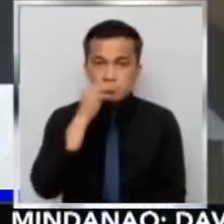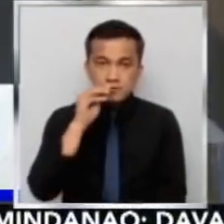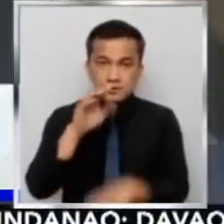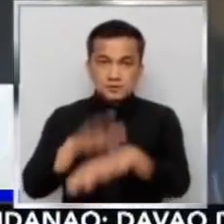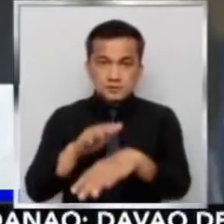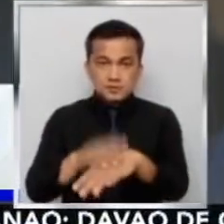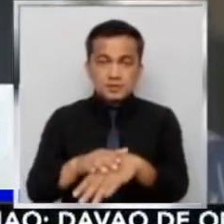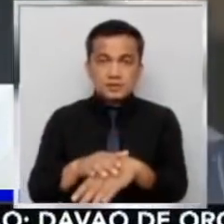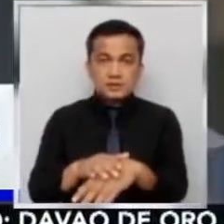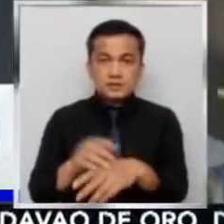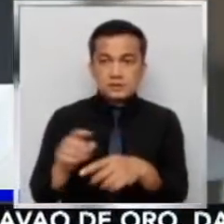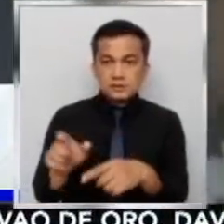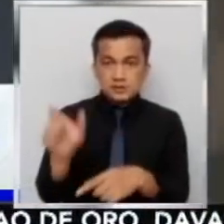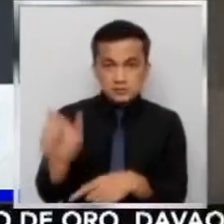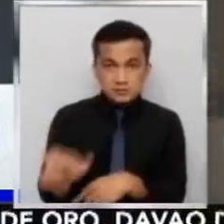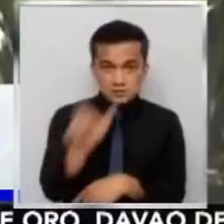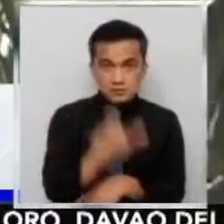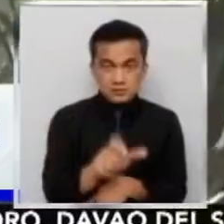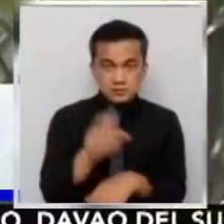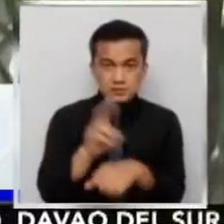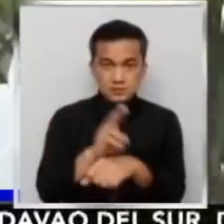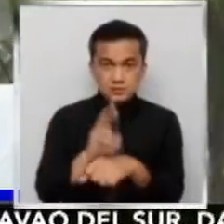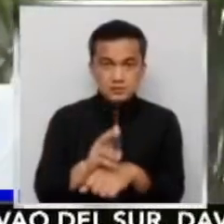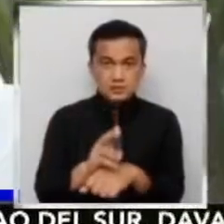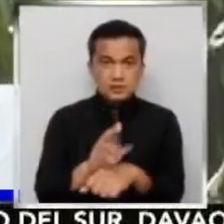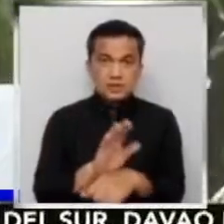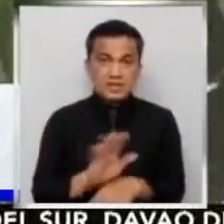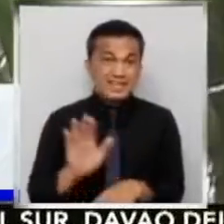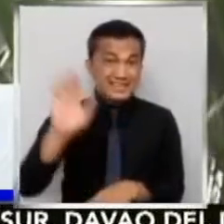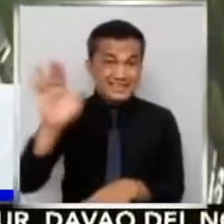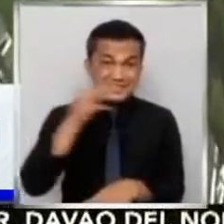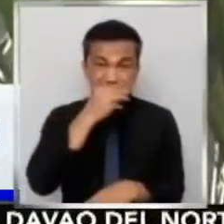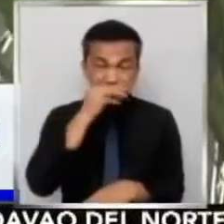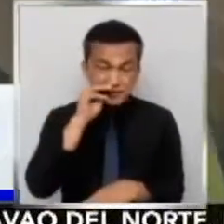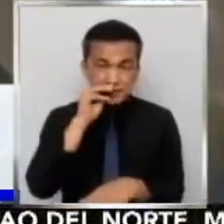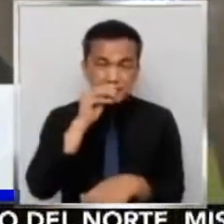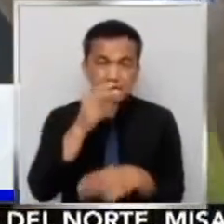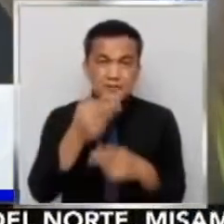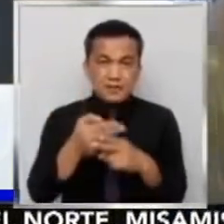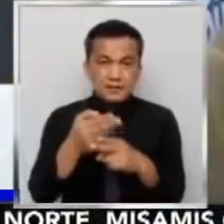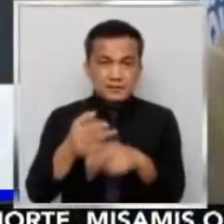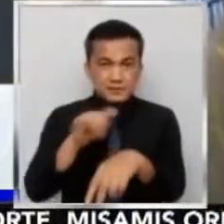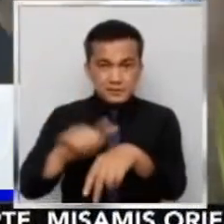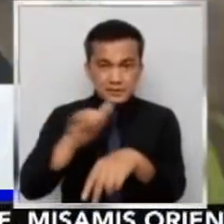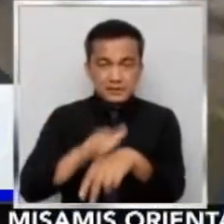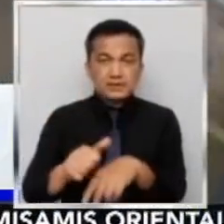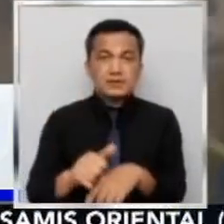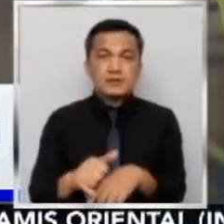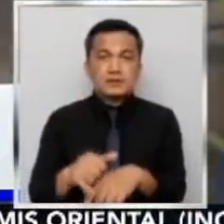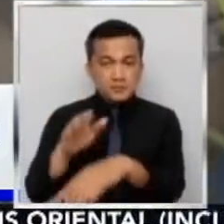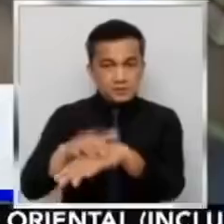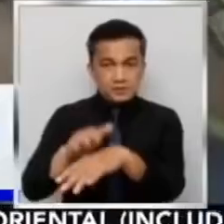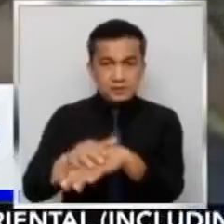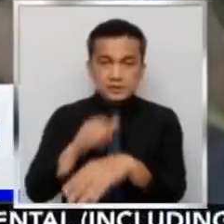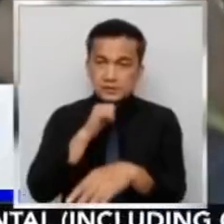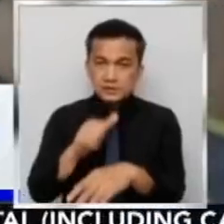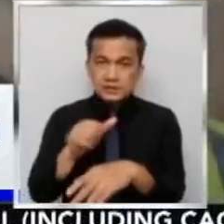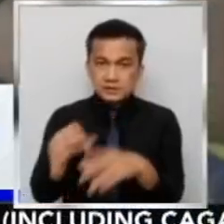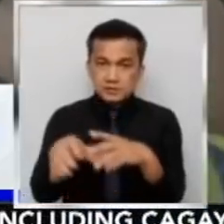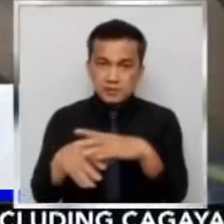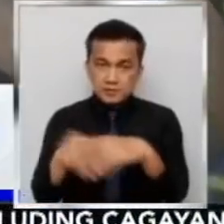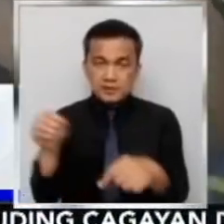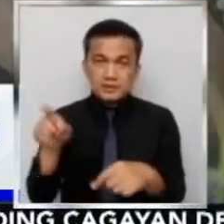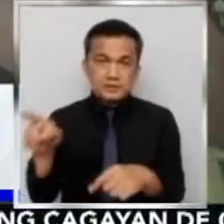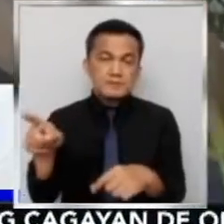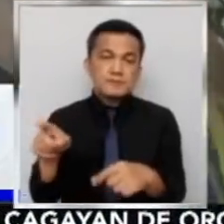individual na ginagamit ang kanyang pangalan sa pang-i-scam. Babala niya kapag hindi lumantad ang mga salarin, magbibigay